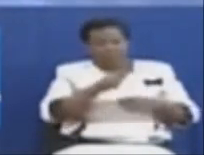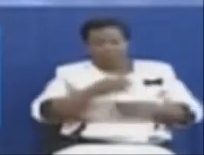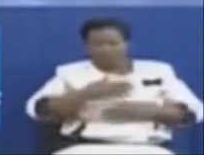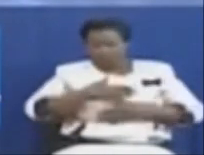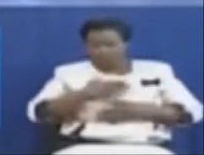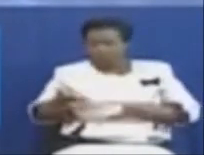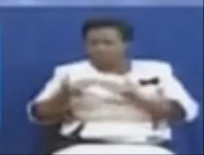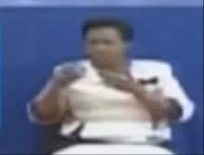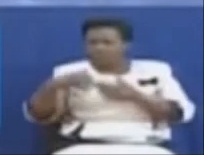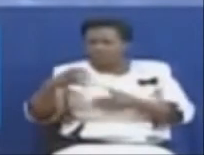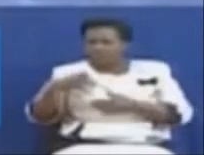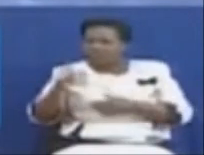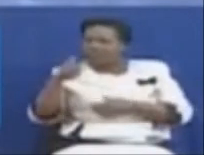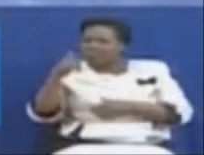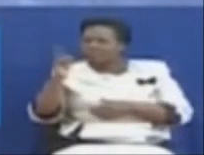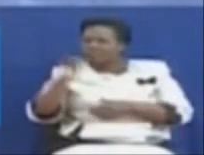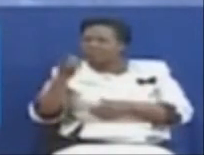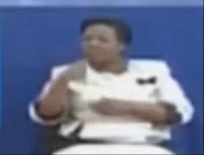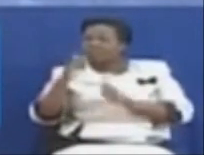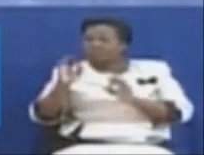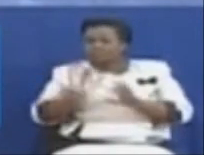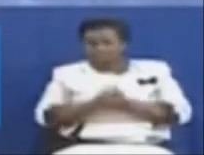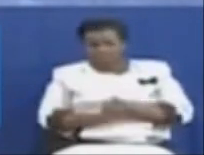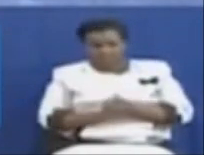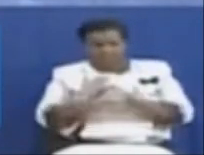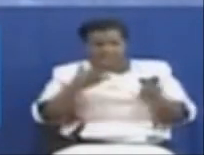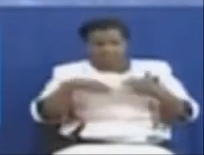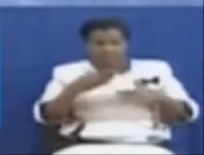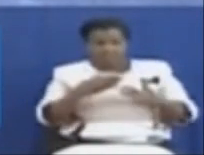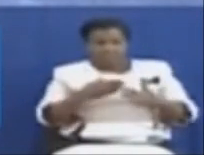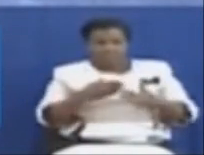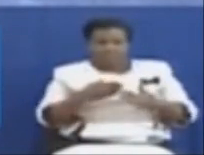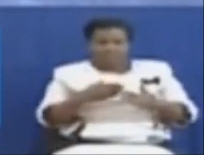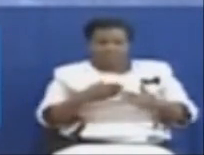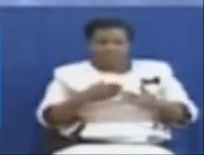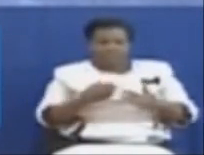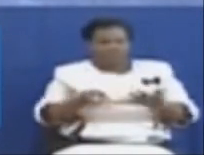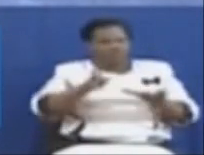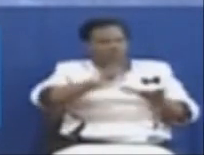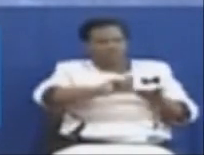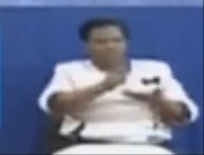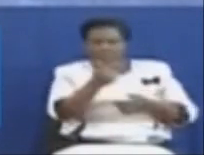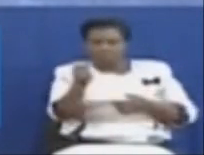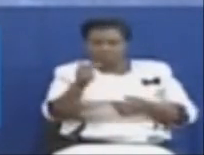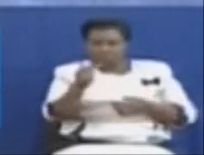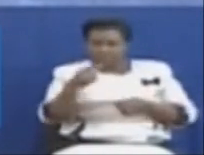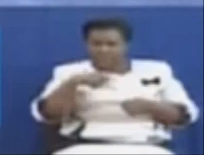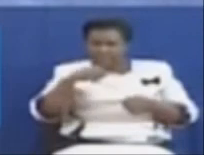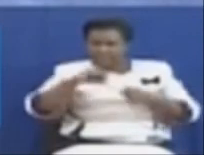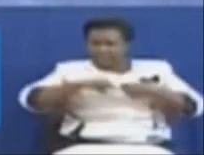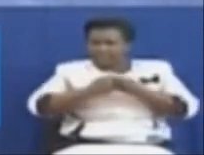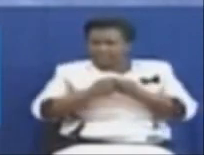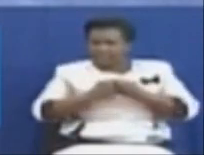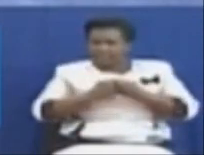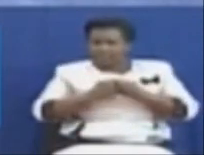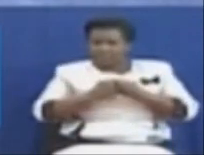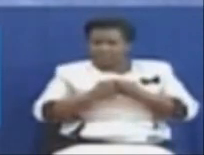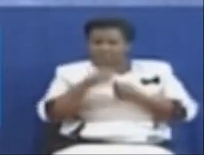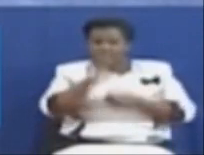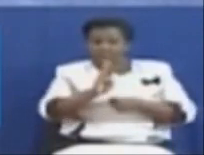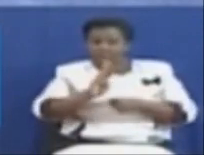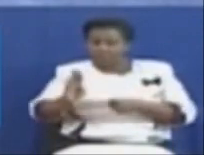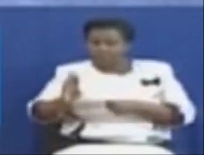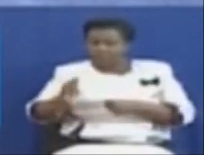halmashauri ana uwezo, kwa sababu tuzungumze mtu mmoja, idara ya sheria kwenye halmashauri ina wajibu huo. Ila kama kuna mwanasheria kwenye halmashauri yoyote hapa